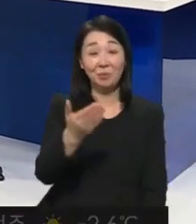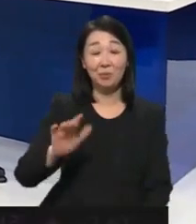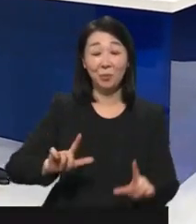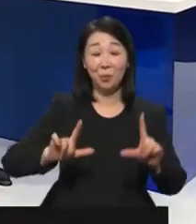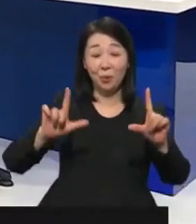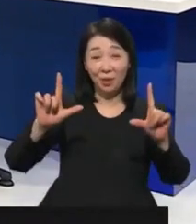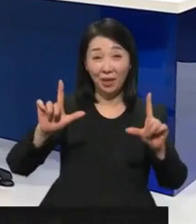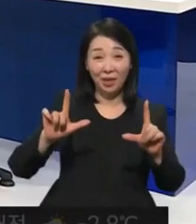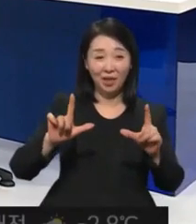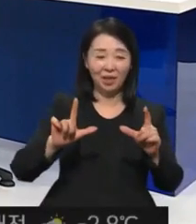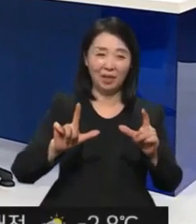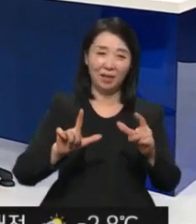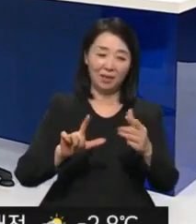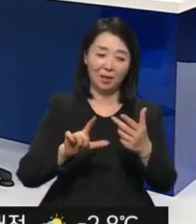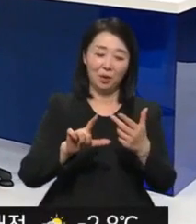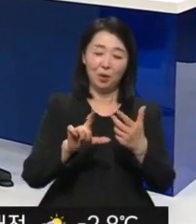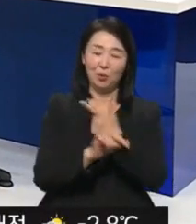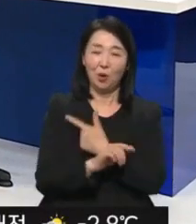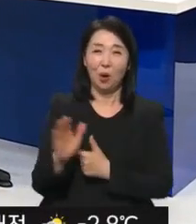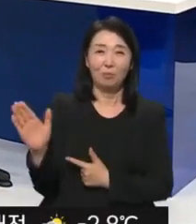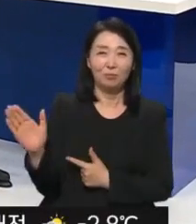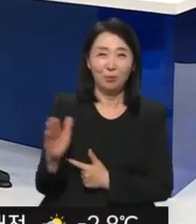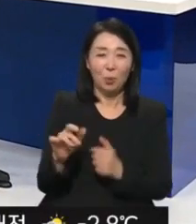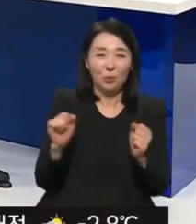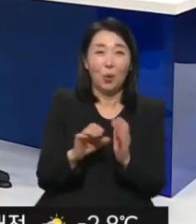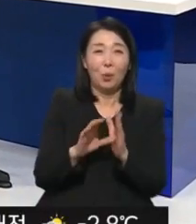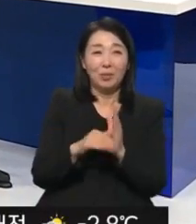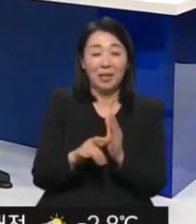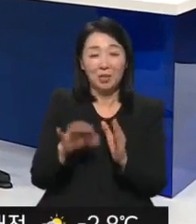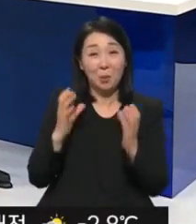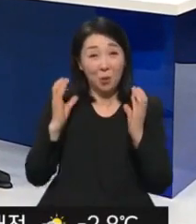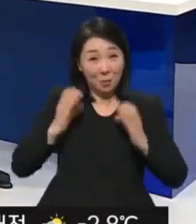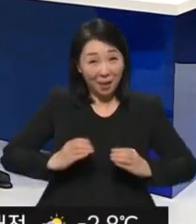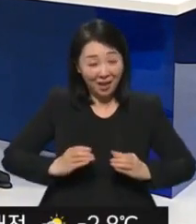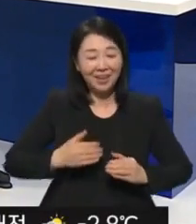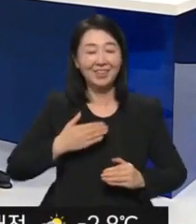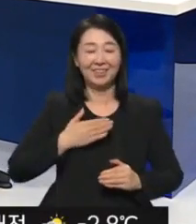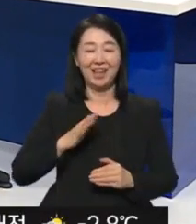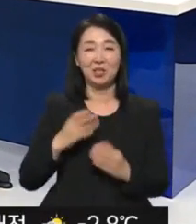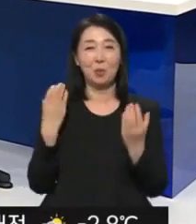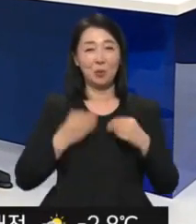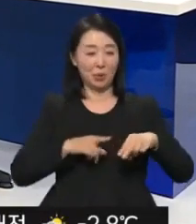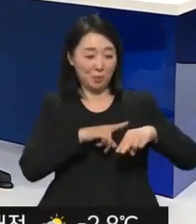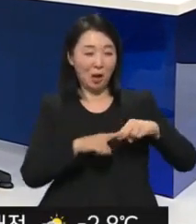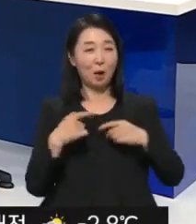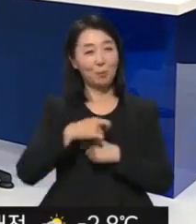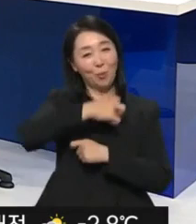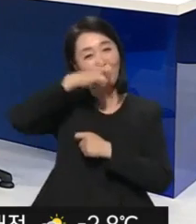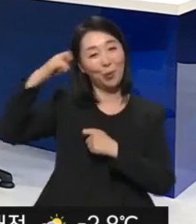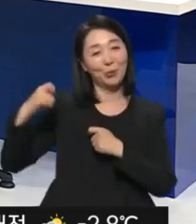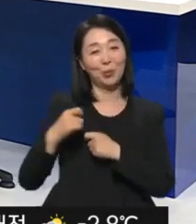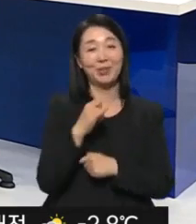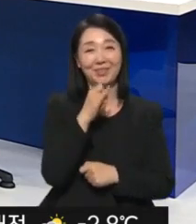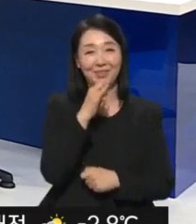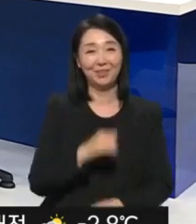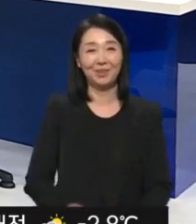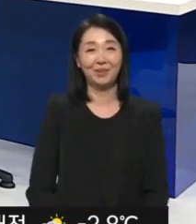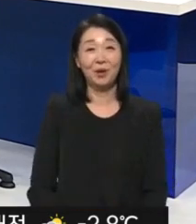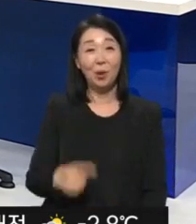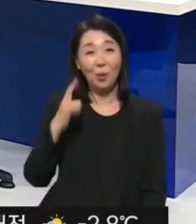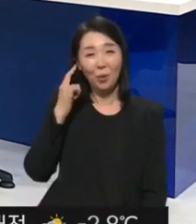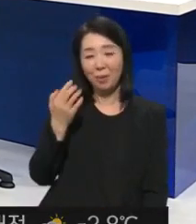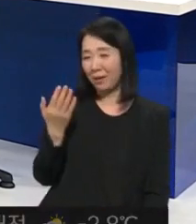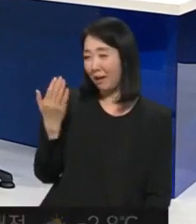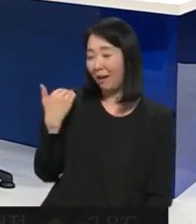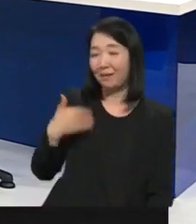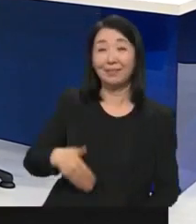하반기 들어서 처음으로 패딩 꺼내신 분 계신가요? 전 처음으로 롱패딩에 목도리도 하고 왔는데요. 사실 얼마 전까지만